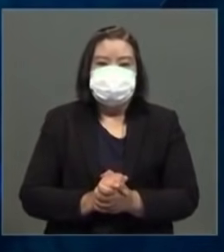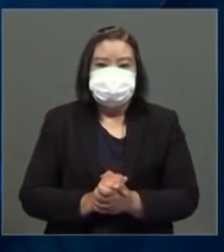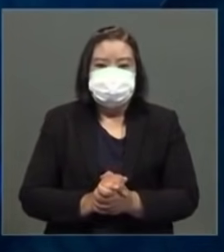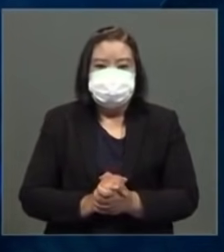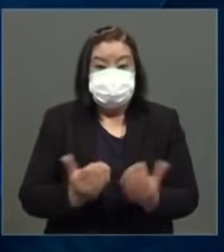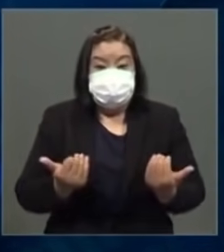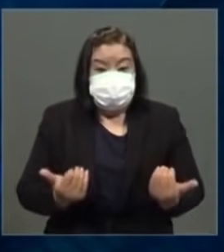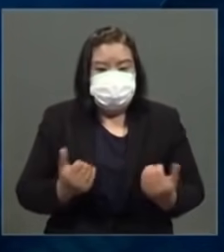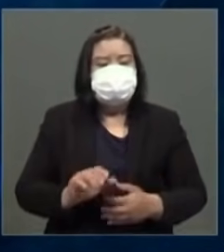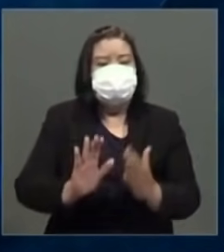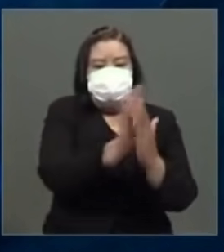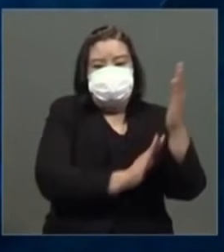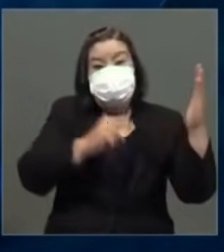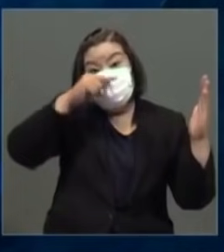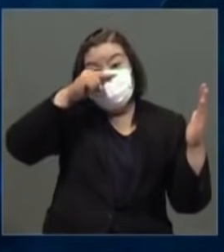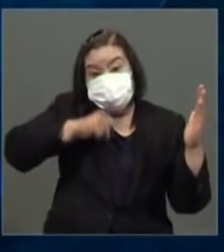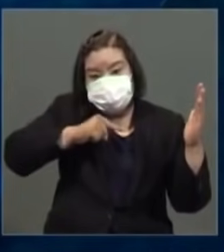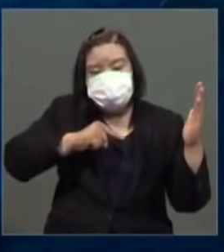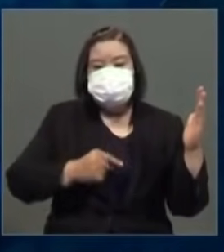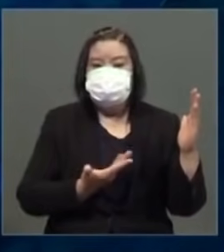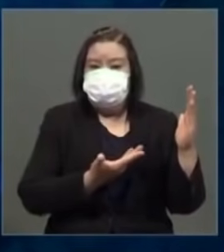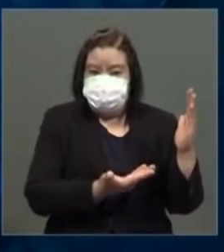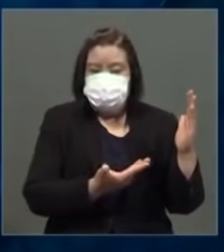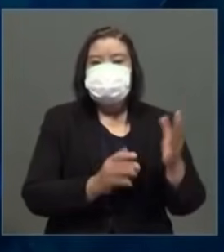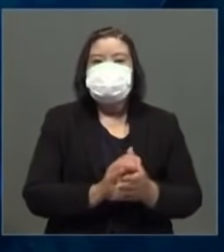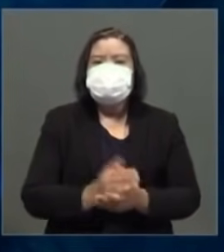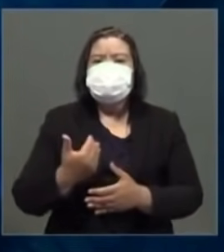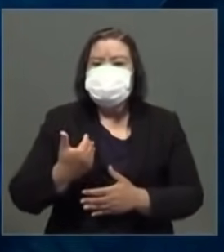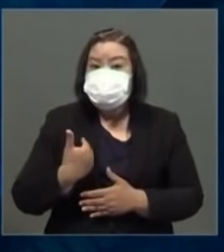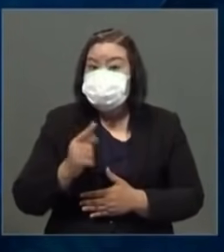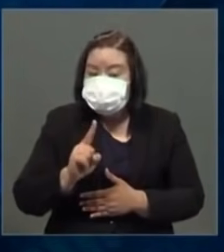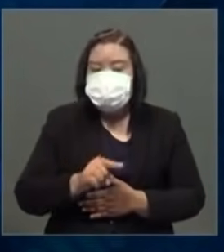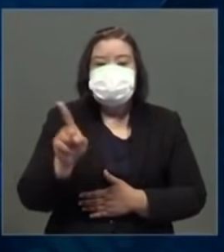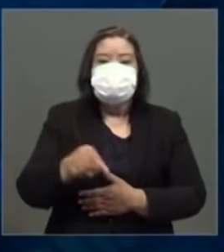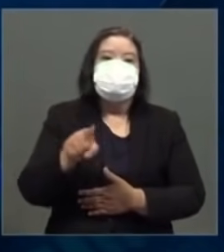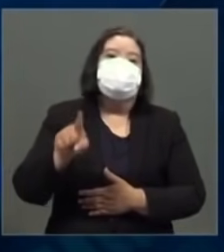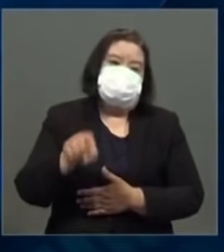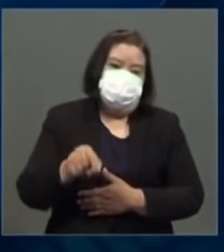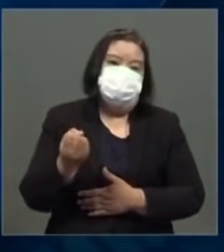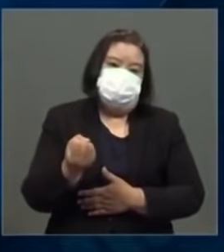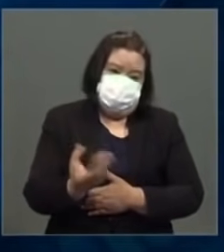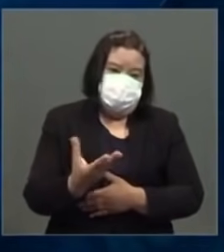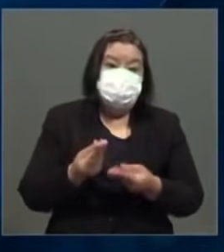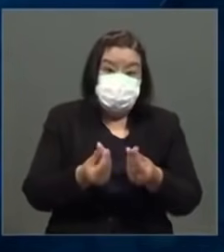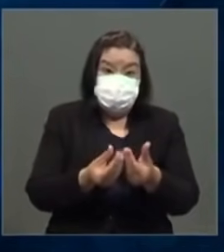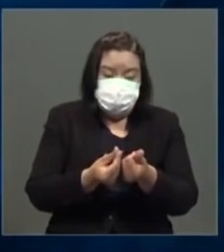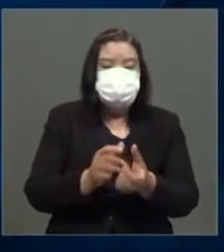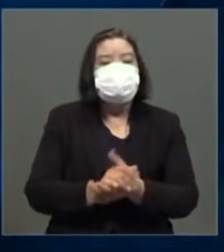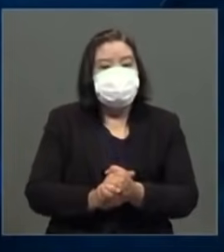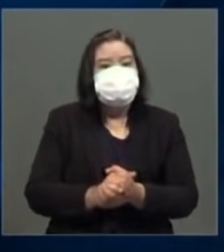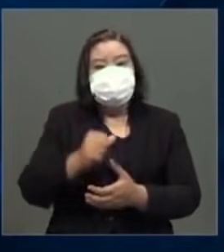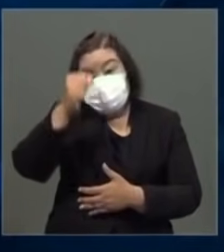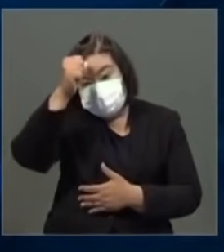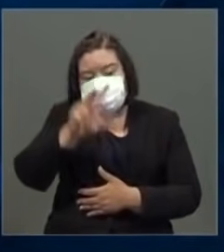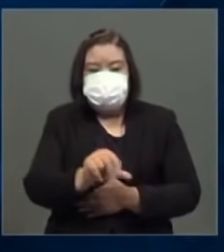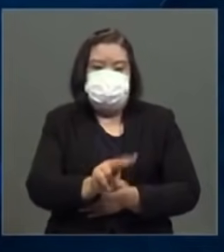ภาพรวมของทั้งประเทศตอนนี้ก็ยังเป็นอัลฟาหรือทางอังกฤษอยู่นะครับเดลต้าก็อยู่ที่